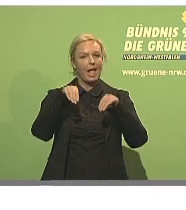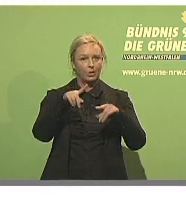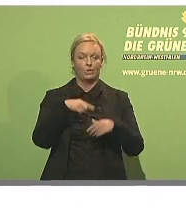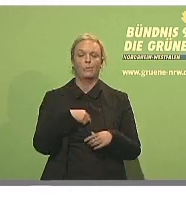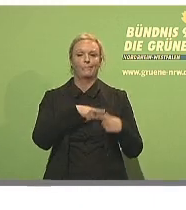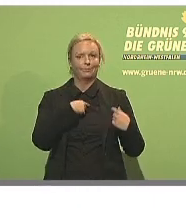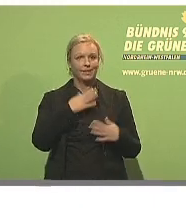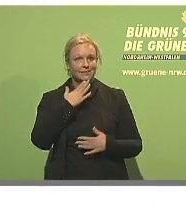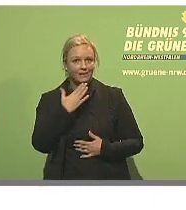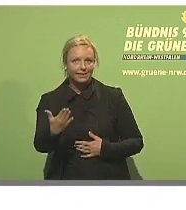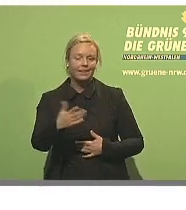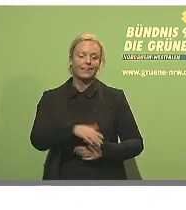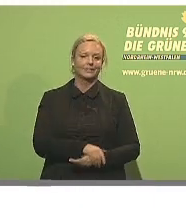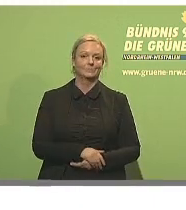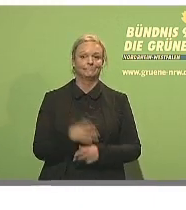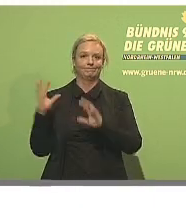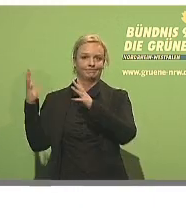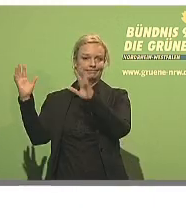dafür.